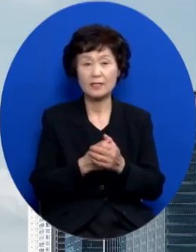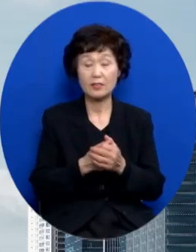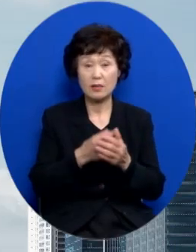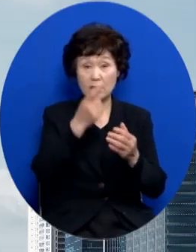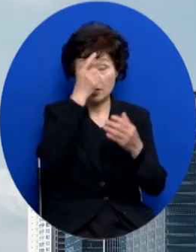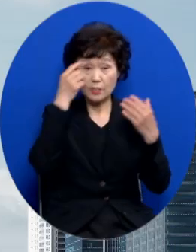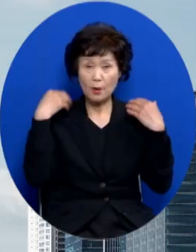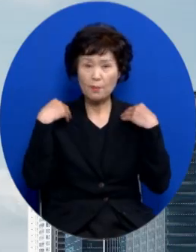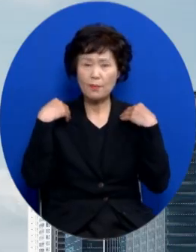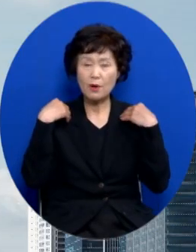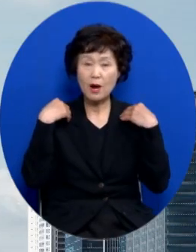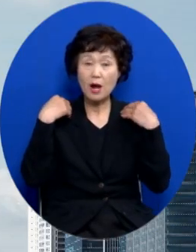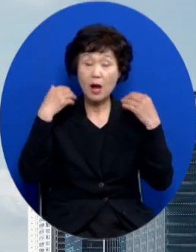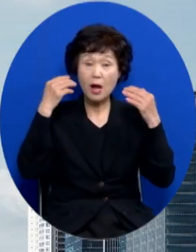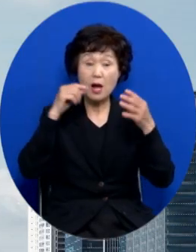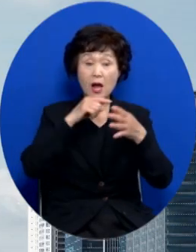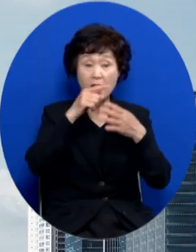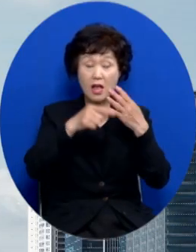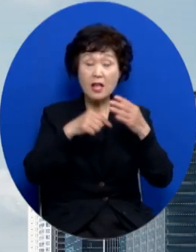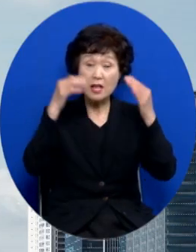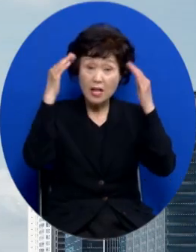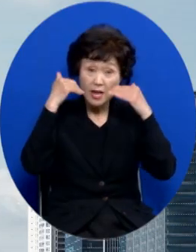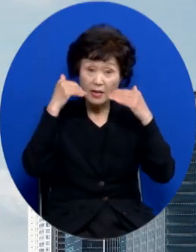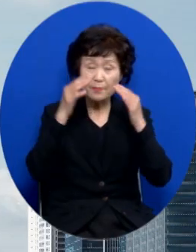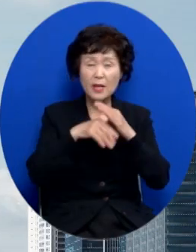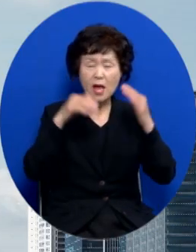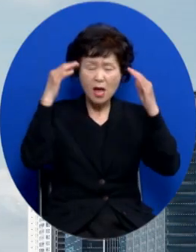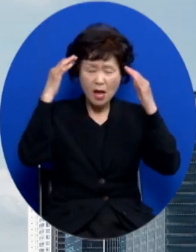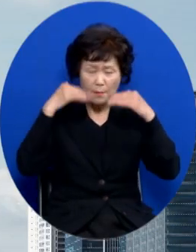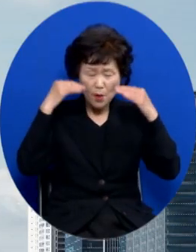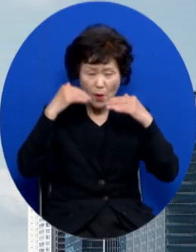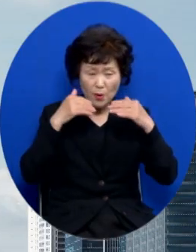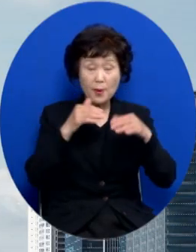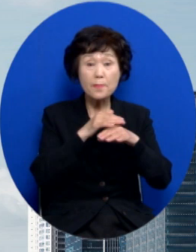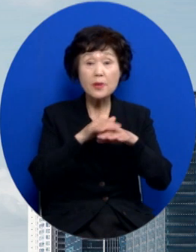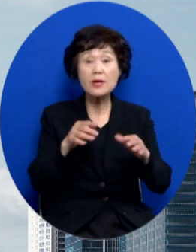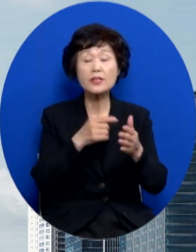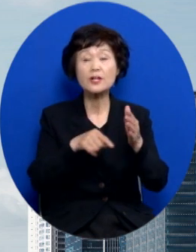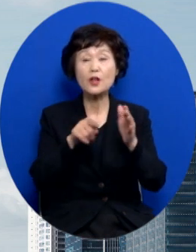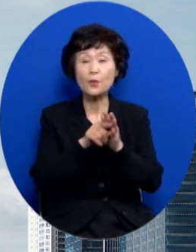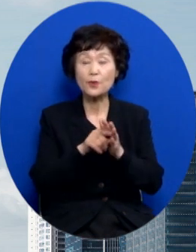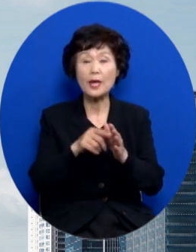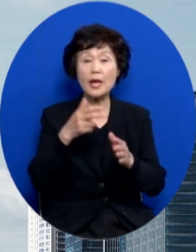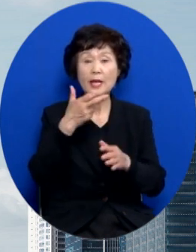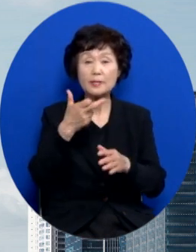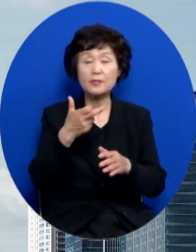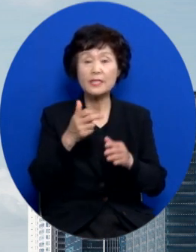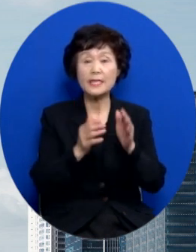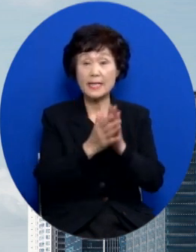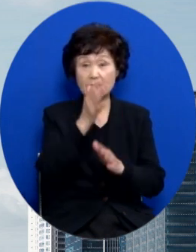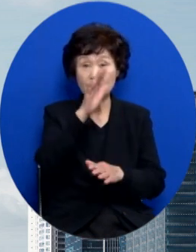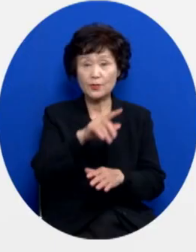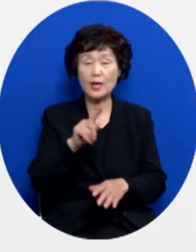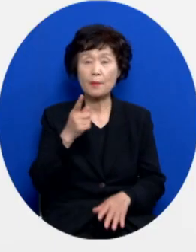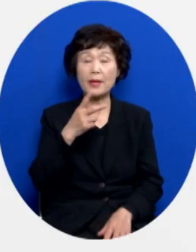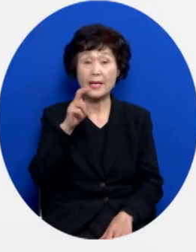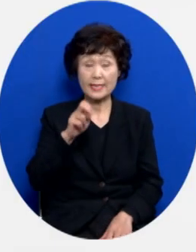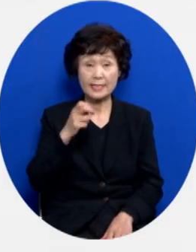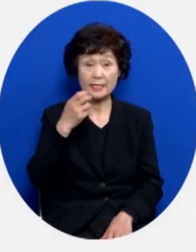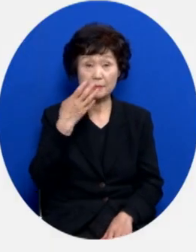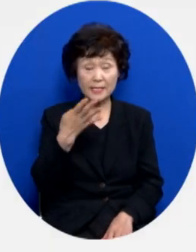정부가 여름 폭염에 대비하기 위해 17개의 시도해 폭염 대책비 총 124억원을 지원합니다